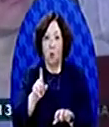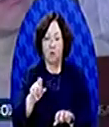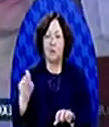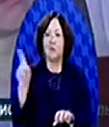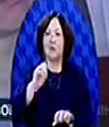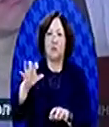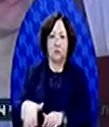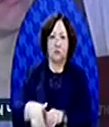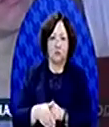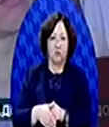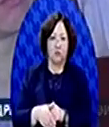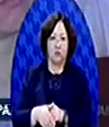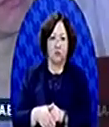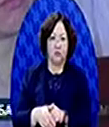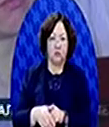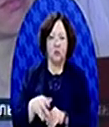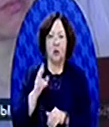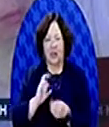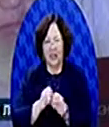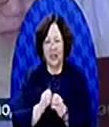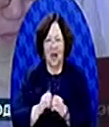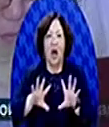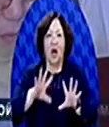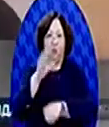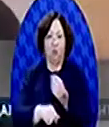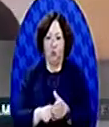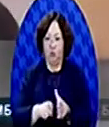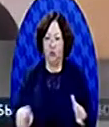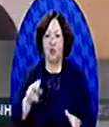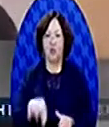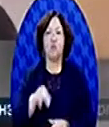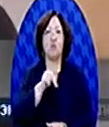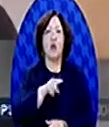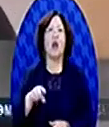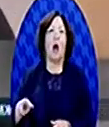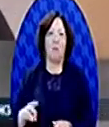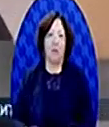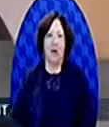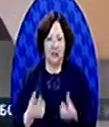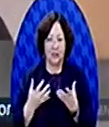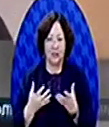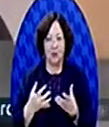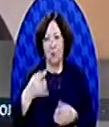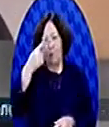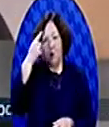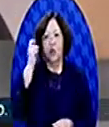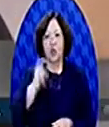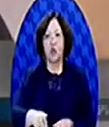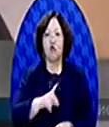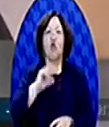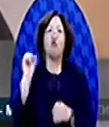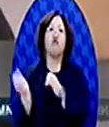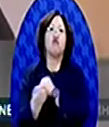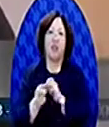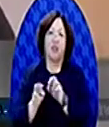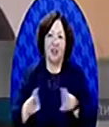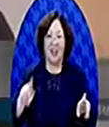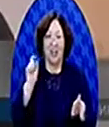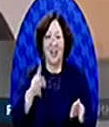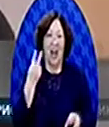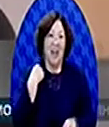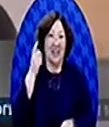тулд тус компанийн 10 орчим жил ажилласан байна. Монгол хэл бол өөрөө онцлогтой хэл. Англи хэл шиг 5 сая